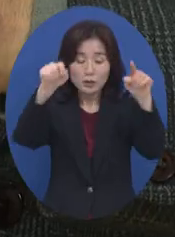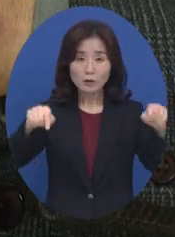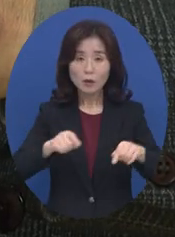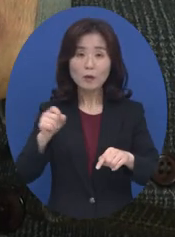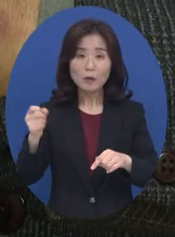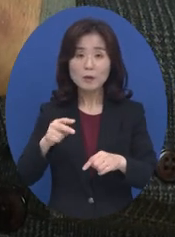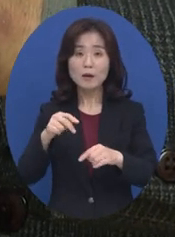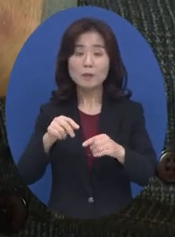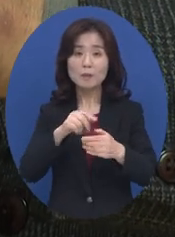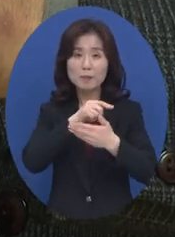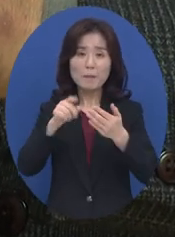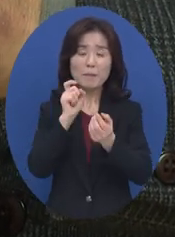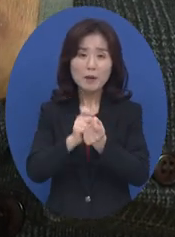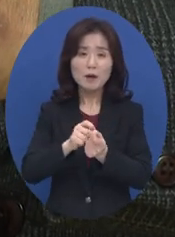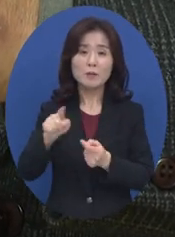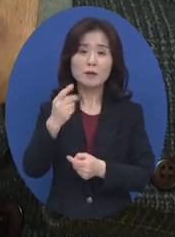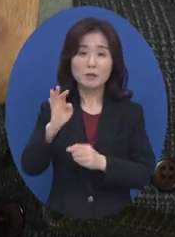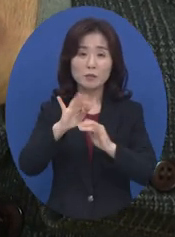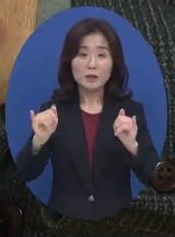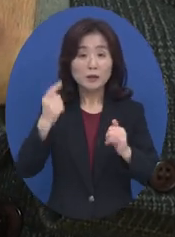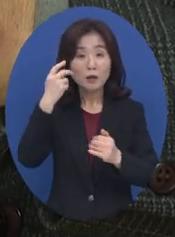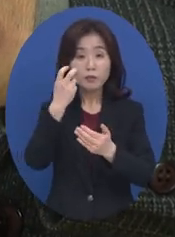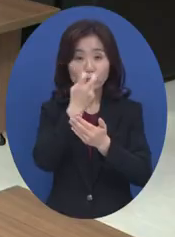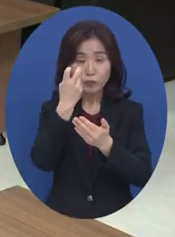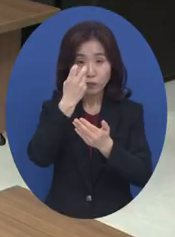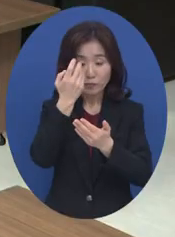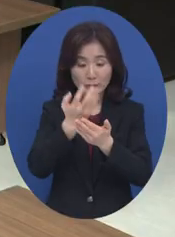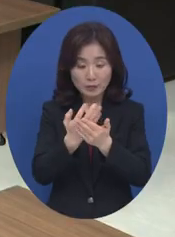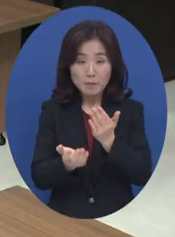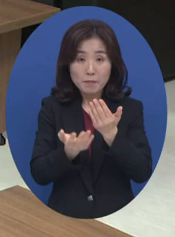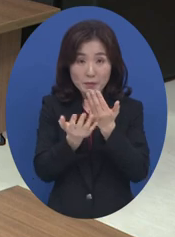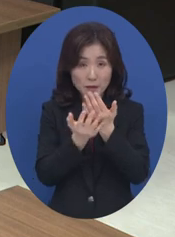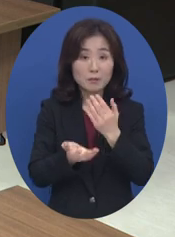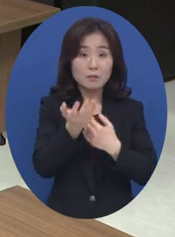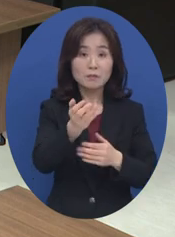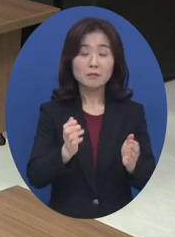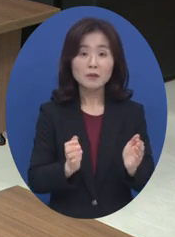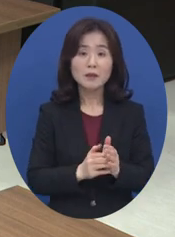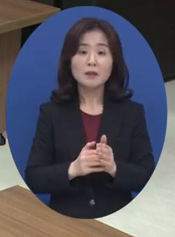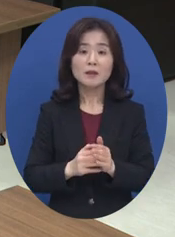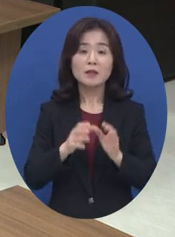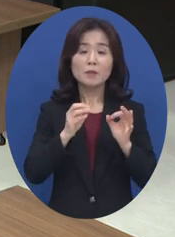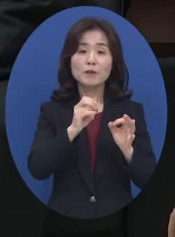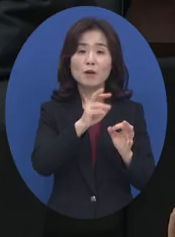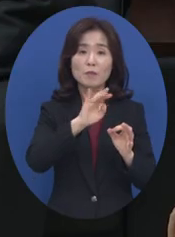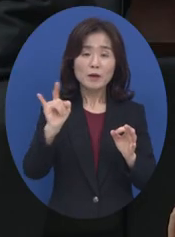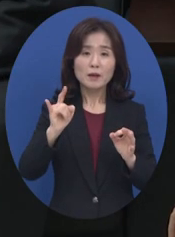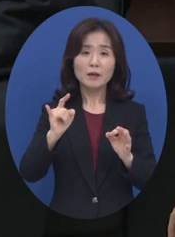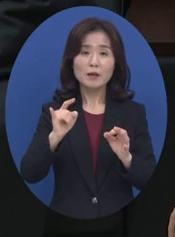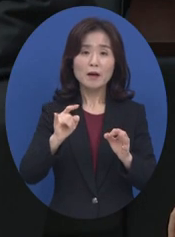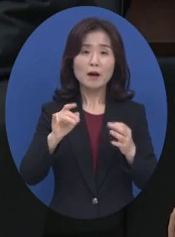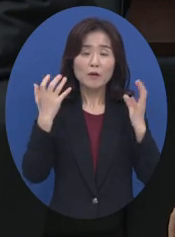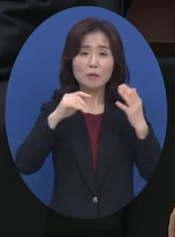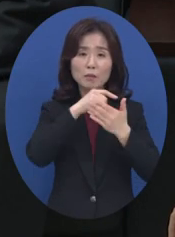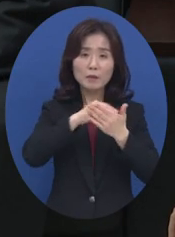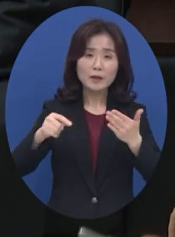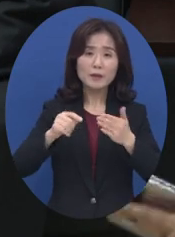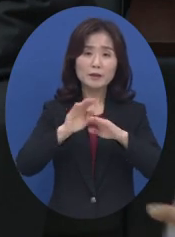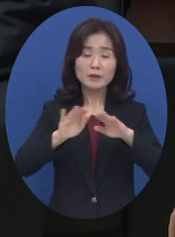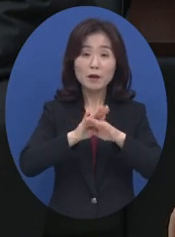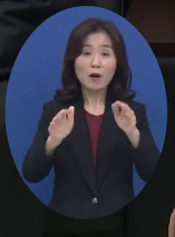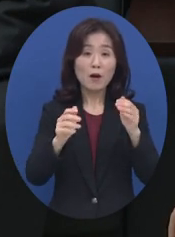학원 피해자 팽 대명 의 설문지 가 전달했습니다 이어 이 부지사는 김영배 성감 하거나 동 피해대책 잡히게 장가